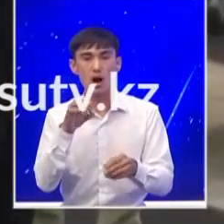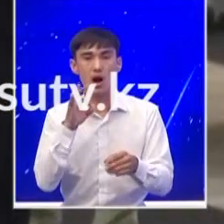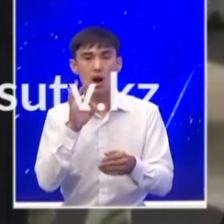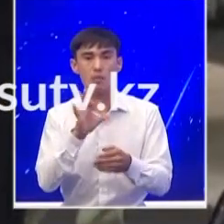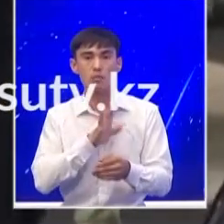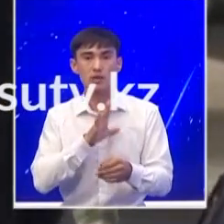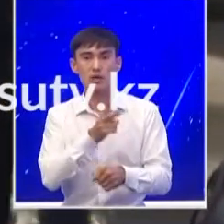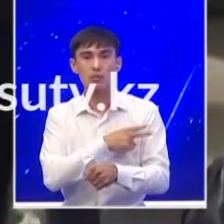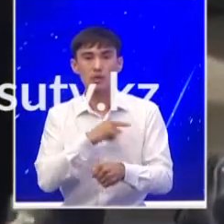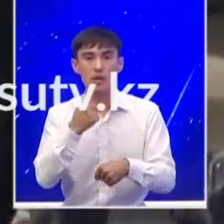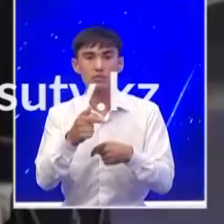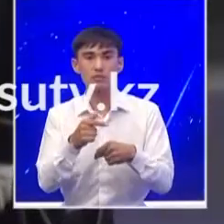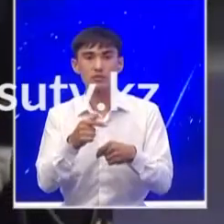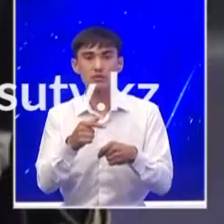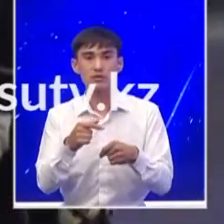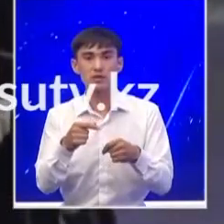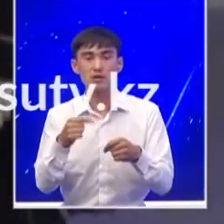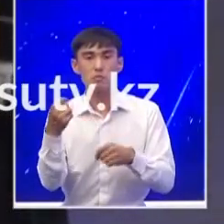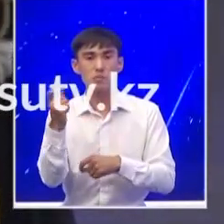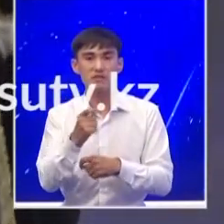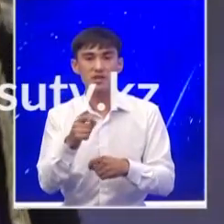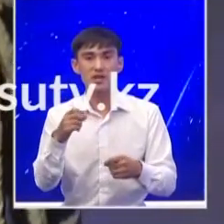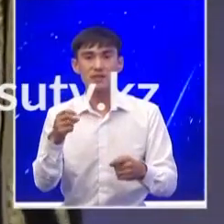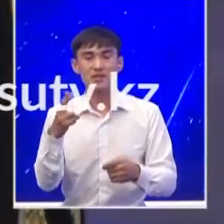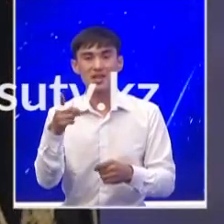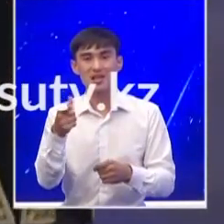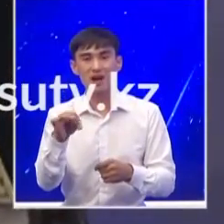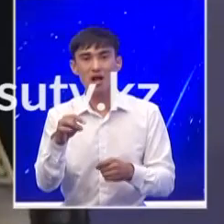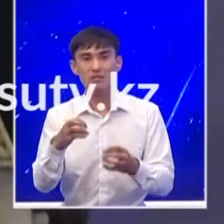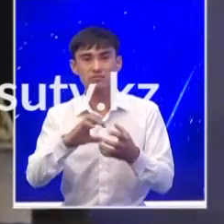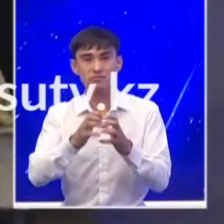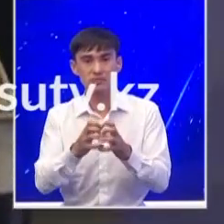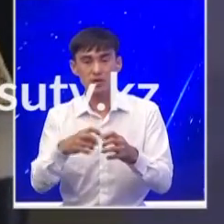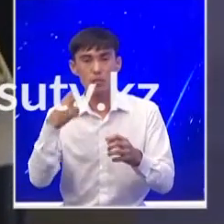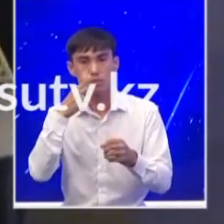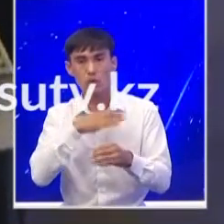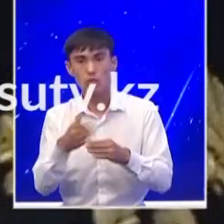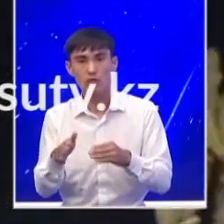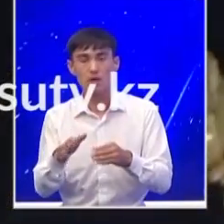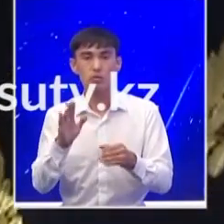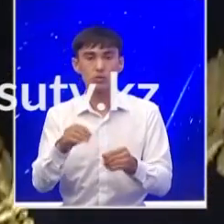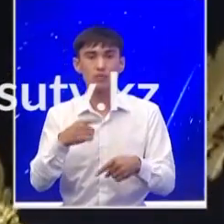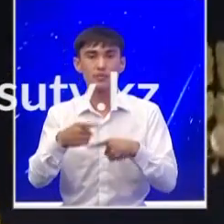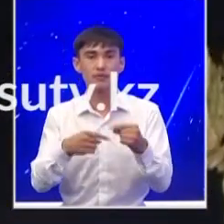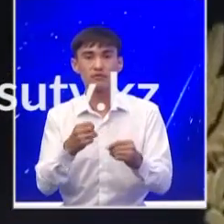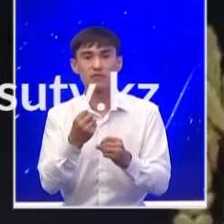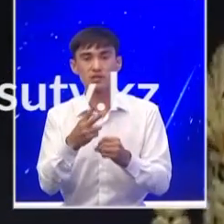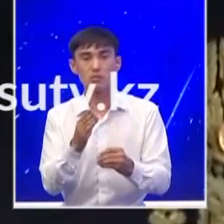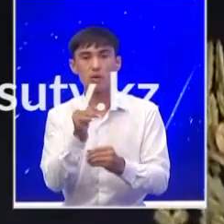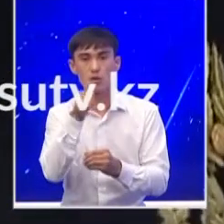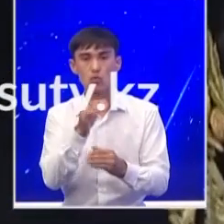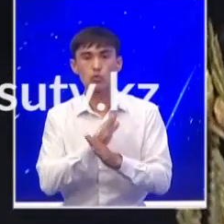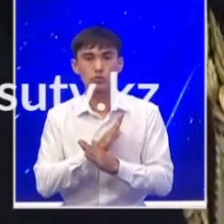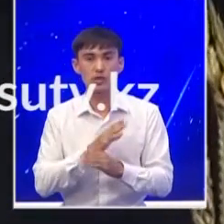под Смоленском ему ядром оторвало ногу, и генерал скончался несколько дней спустя. Сердце Гюдена еще тогда привезли во